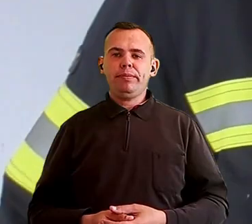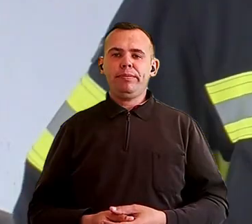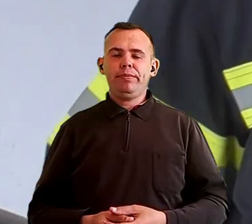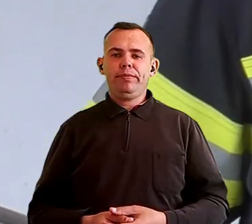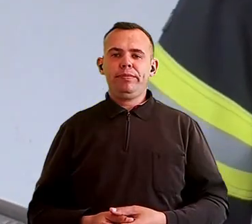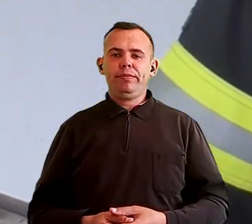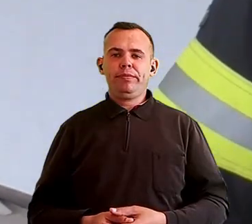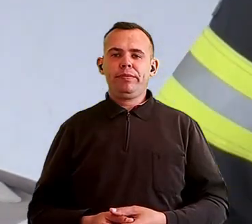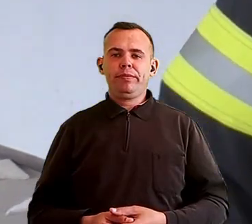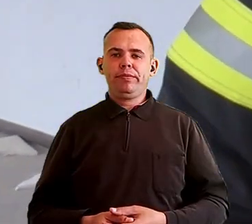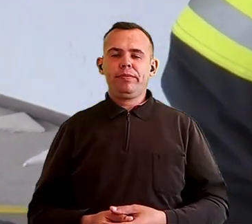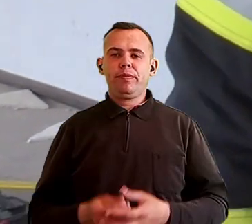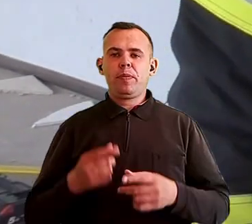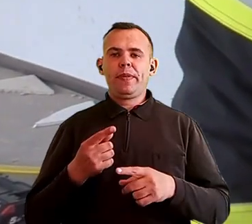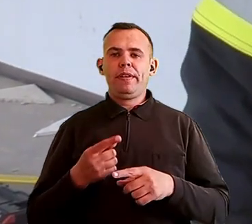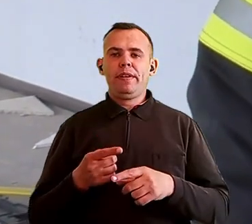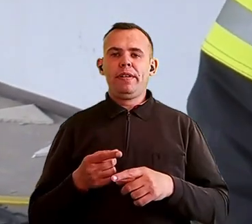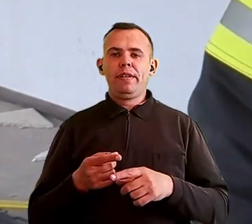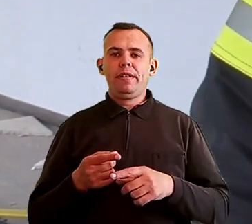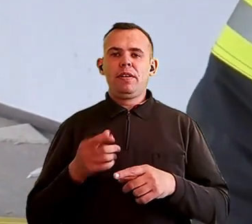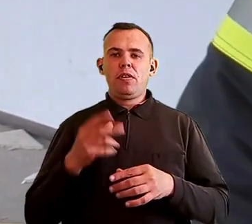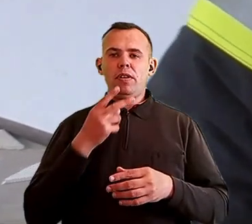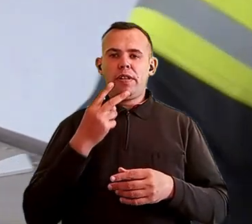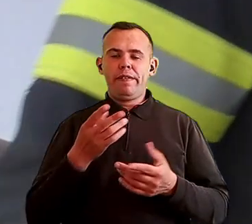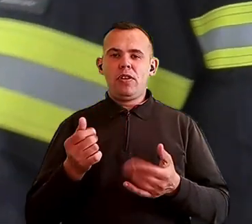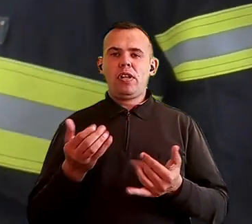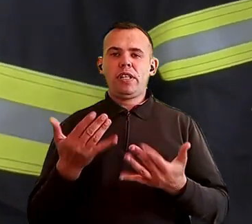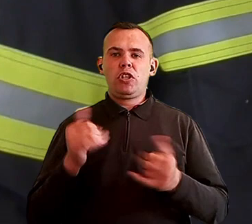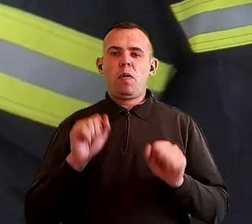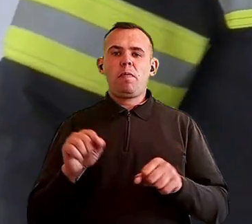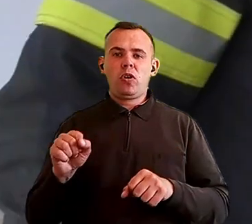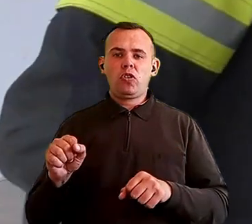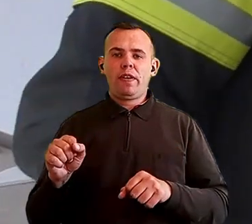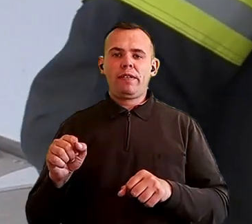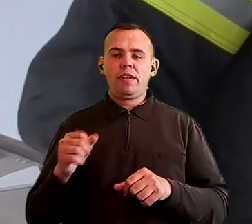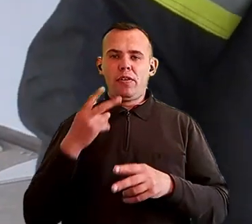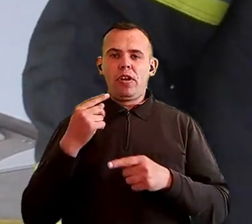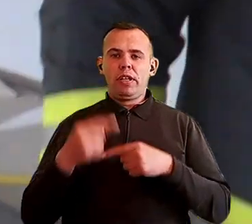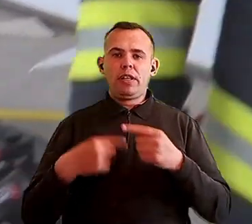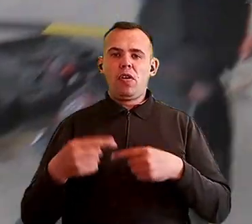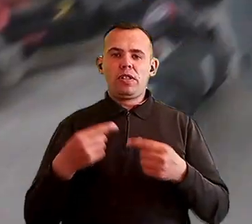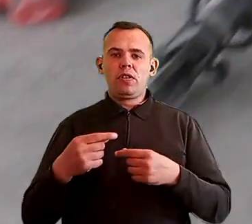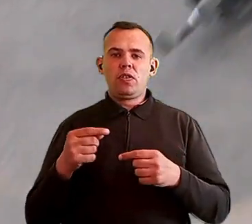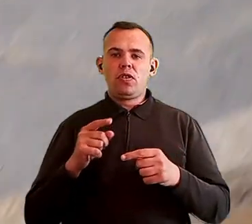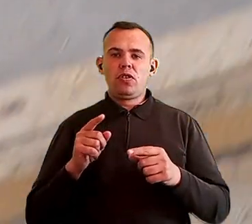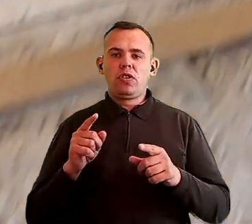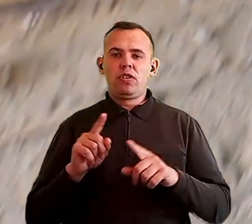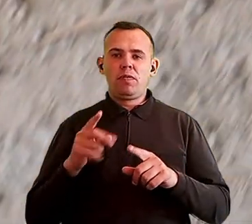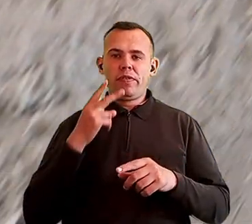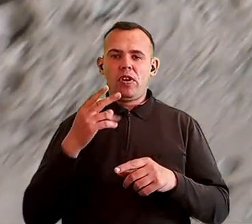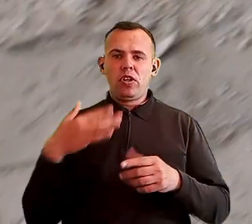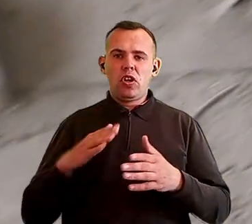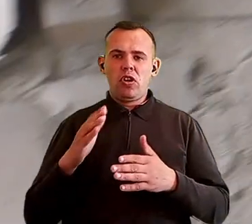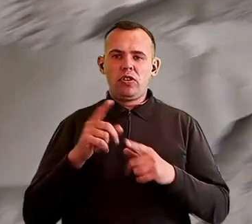Для того, щоб подивитися, наскільки можливі будуть наслідки, тому що бачите, пішли тріщини по плитах по